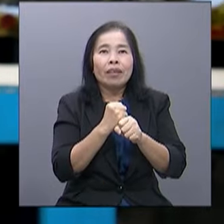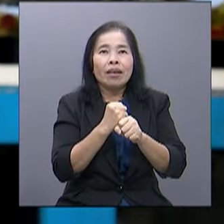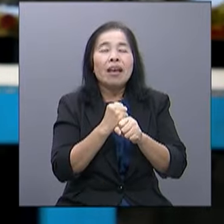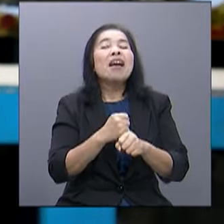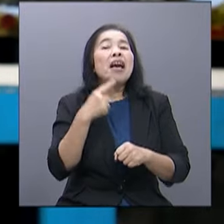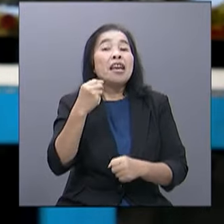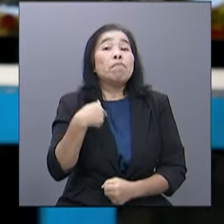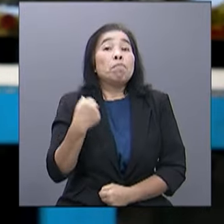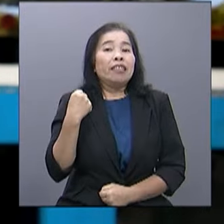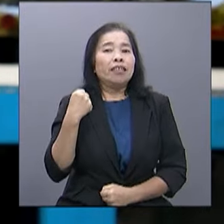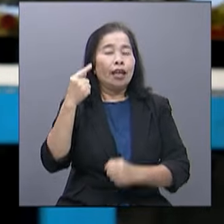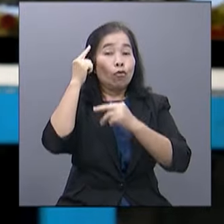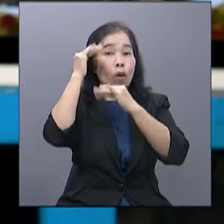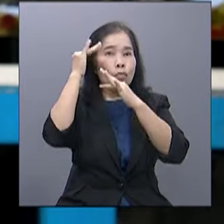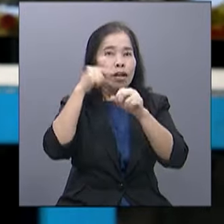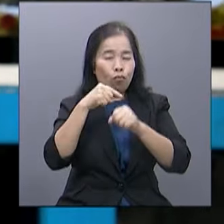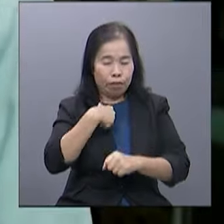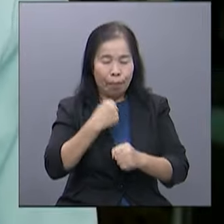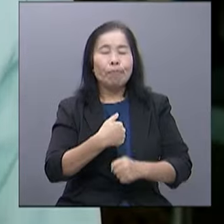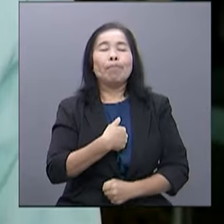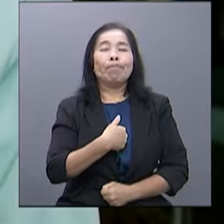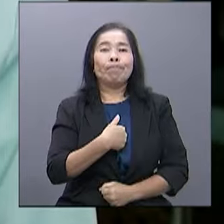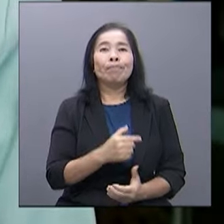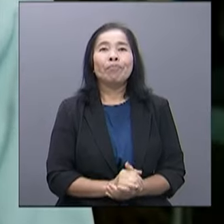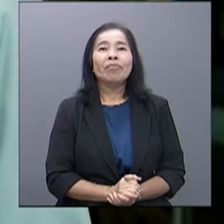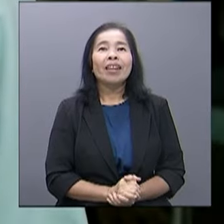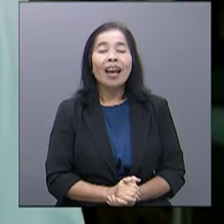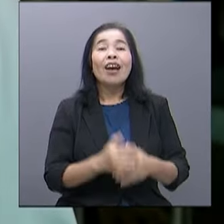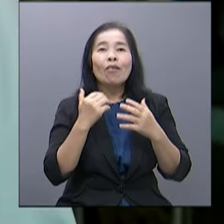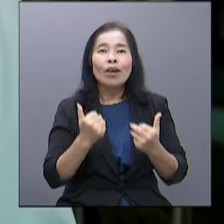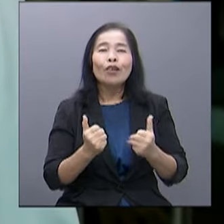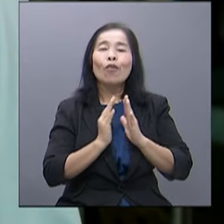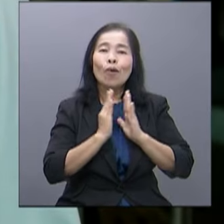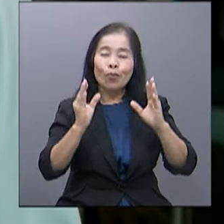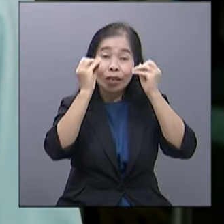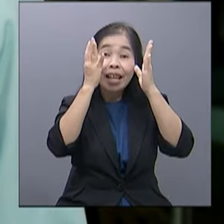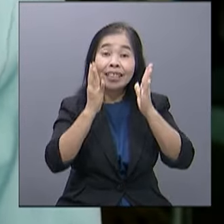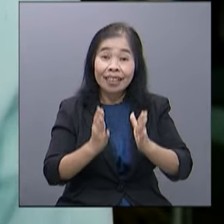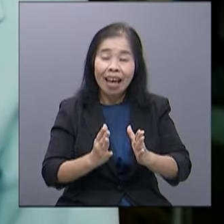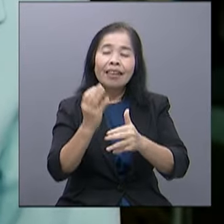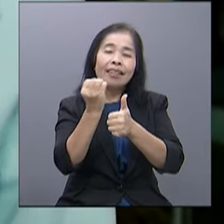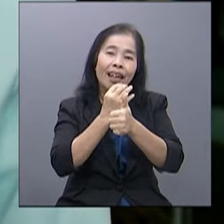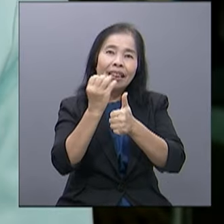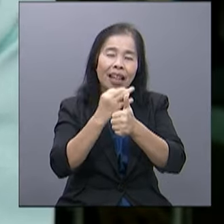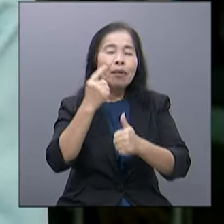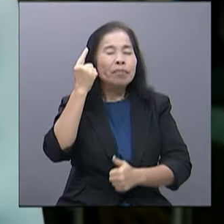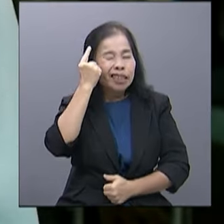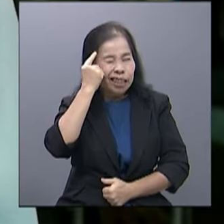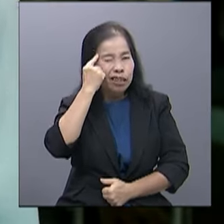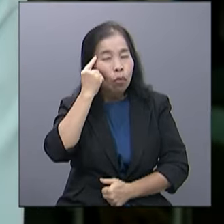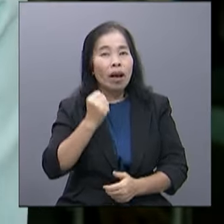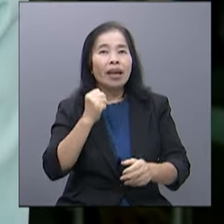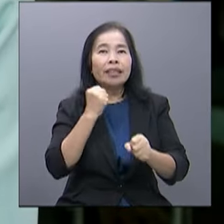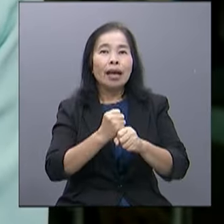มั่นใจว่ามันมีความหวังว่าทอนยังทำอยู่ค่ะวันนี้ขอบพระคุณอาจารย์มากนะคะที่มาให้ความรู้แล้วก็เชื่อนะคะว่าแหล่ง